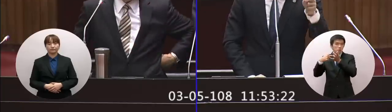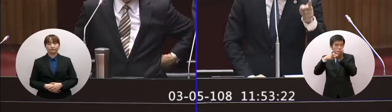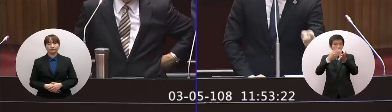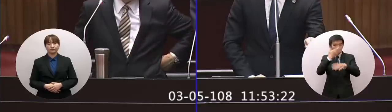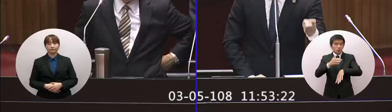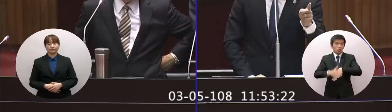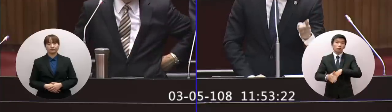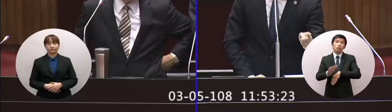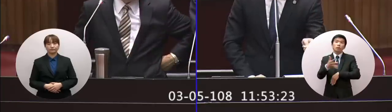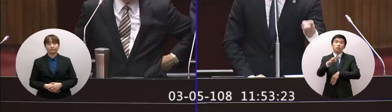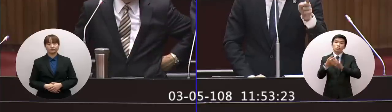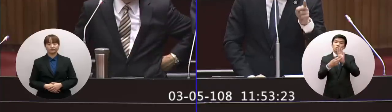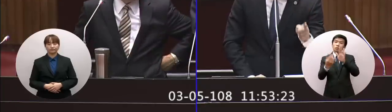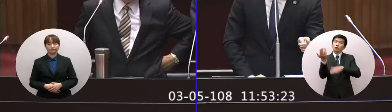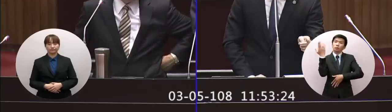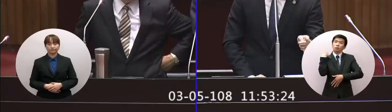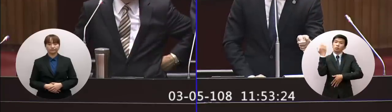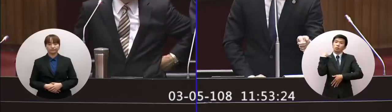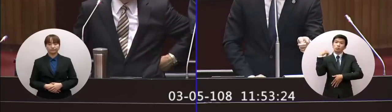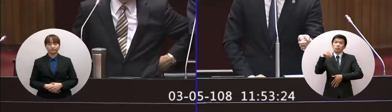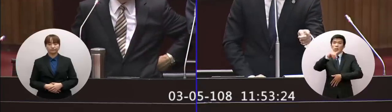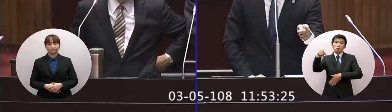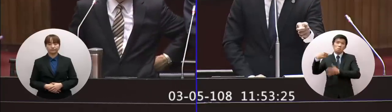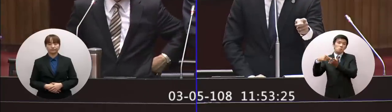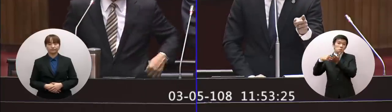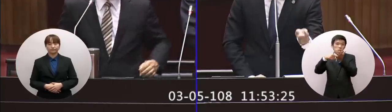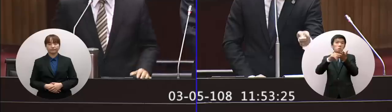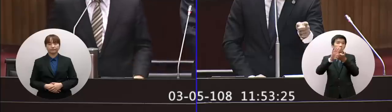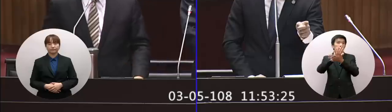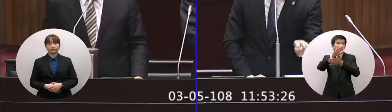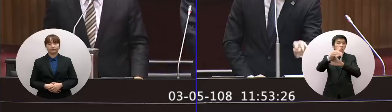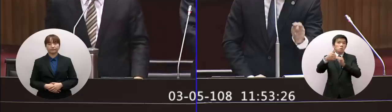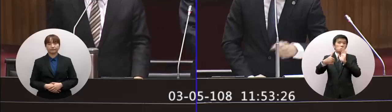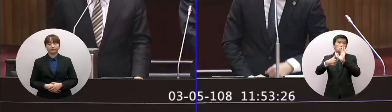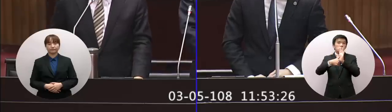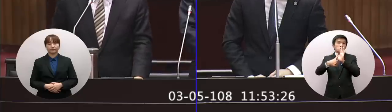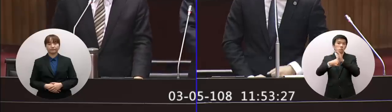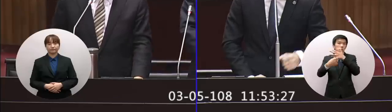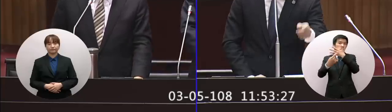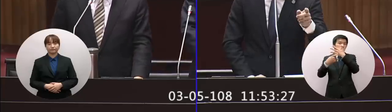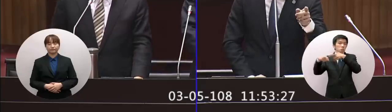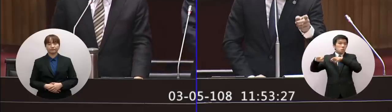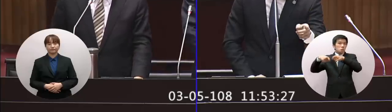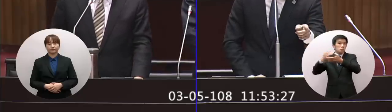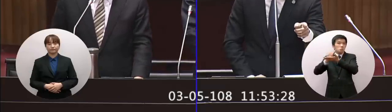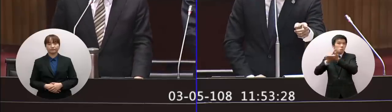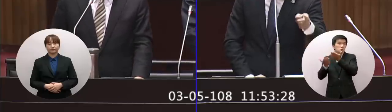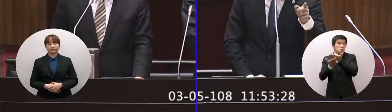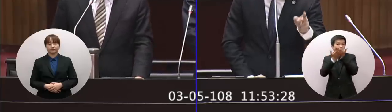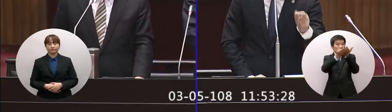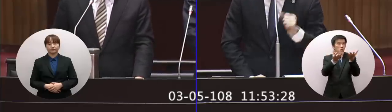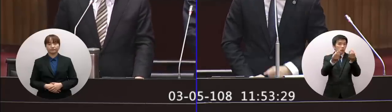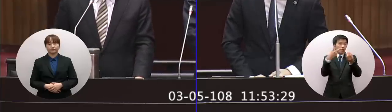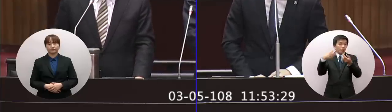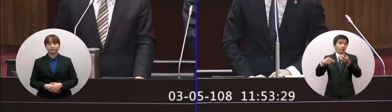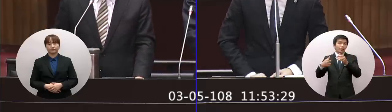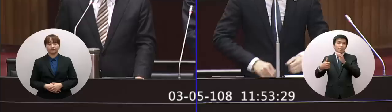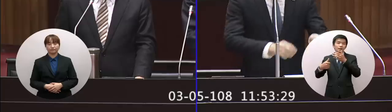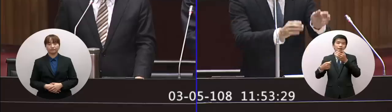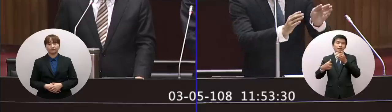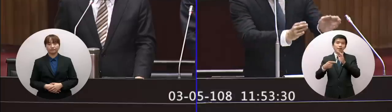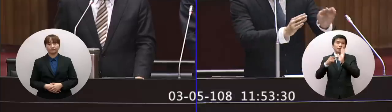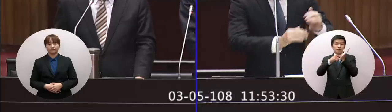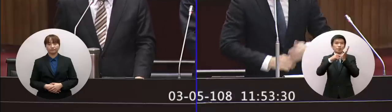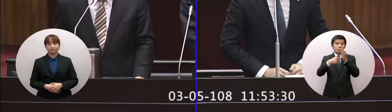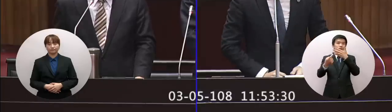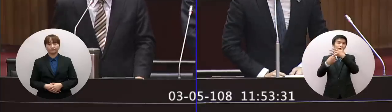哦，进前都是因为来伊的名义。即、这个无符合伊的即个计划吼，也是讲伊的名义私底下也阁安怎吼？